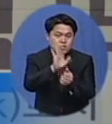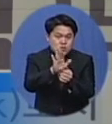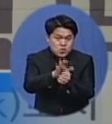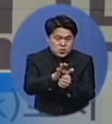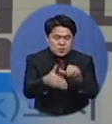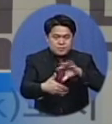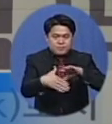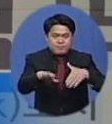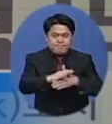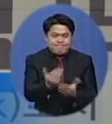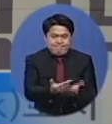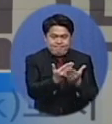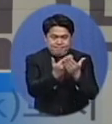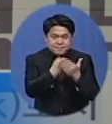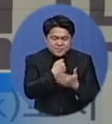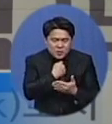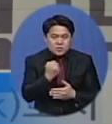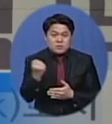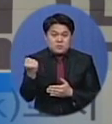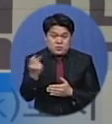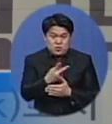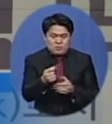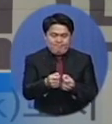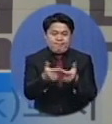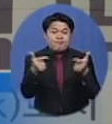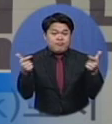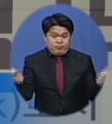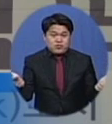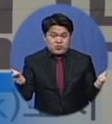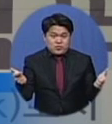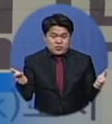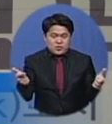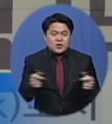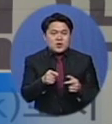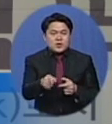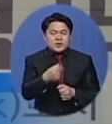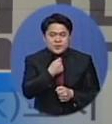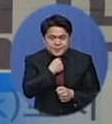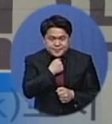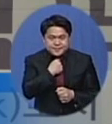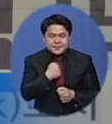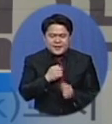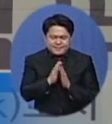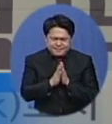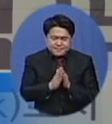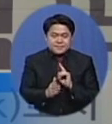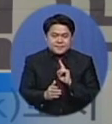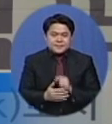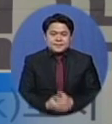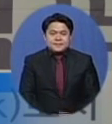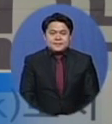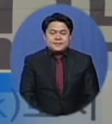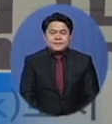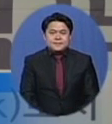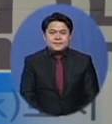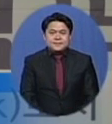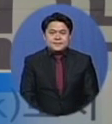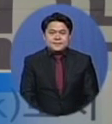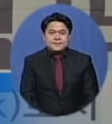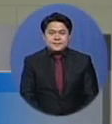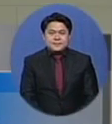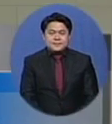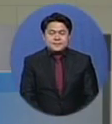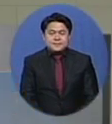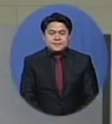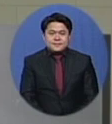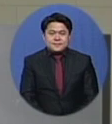문화가 질적으로 향상하고 또 확산되는 그러한 좋은 어떤 그 디딤돌이 되기를 간절히